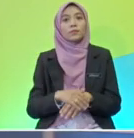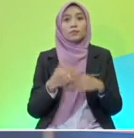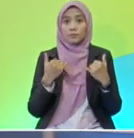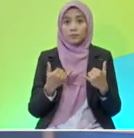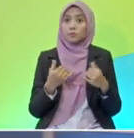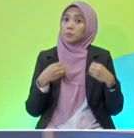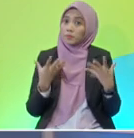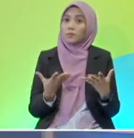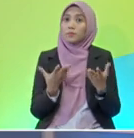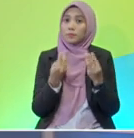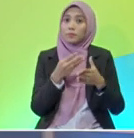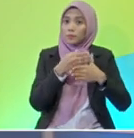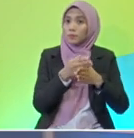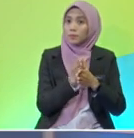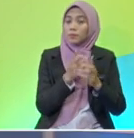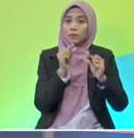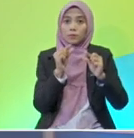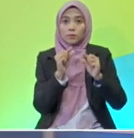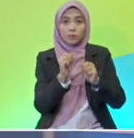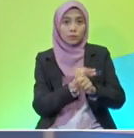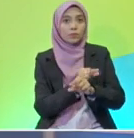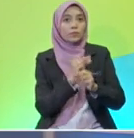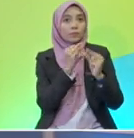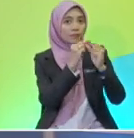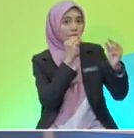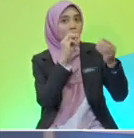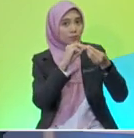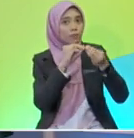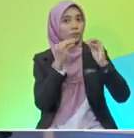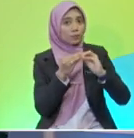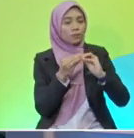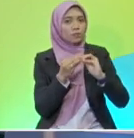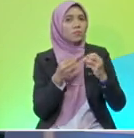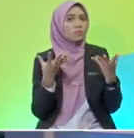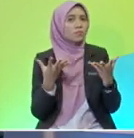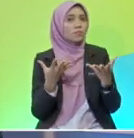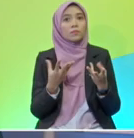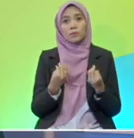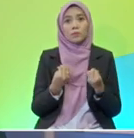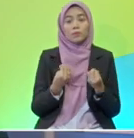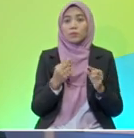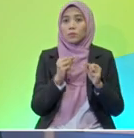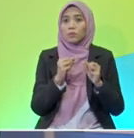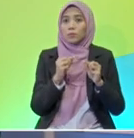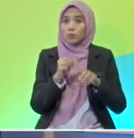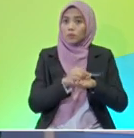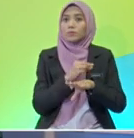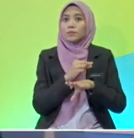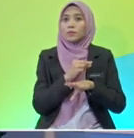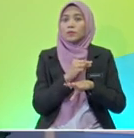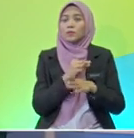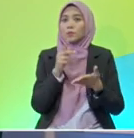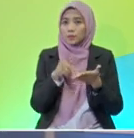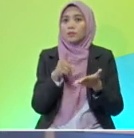menggunakan kaidah garis dan yang ketiga Tunjukkan bagaimana kita membagi perpuluhan dengan menggunakan kaidah